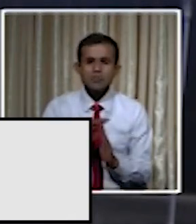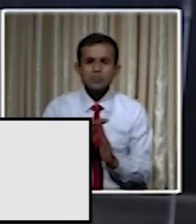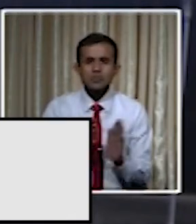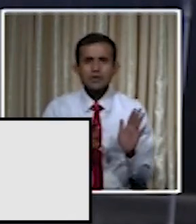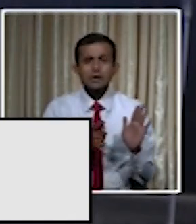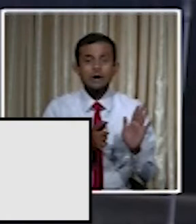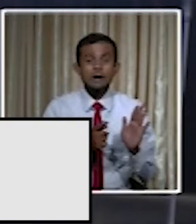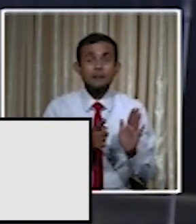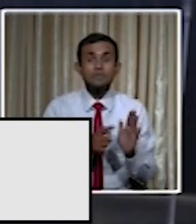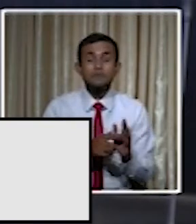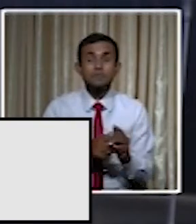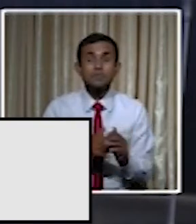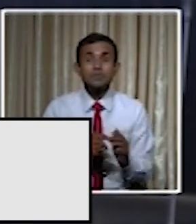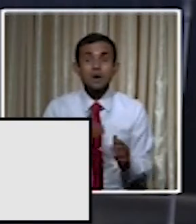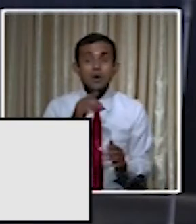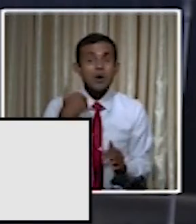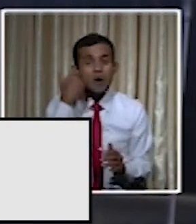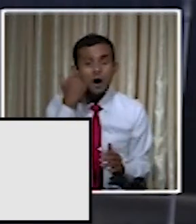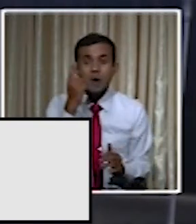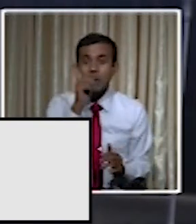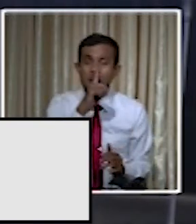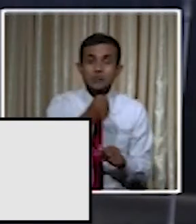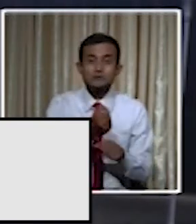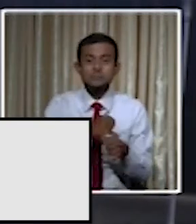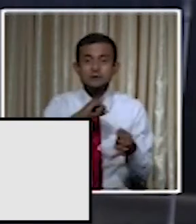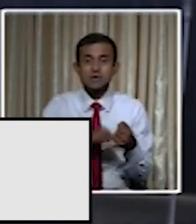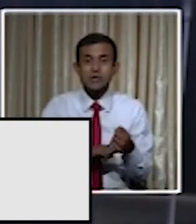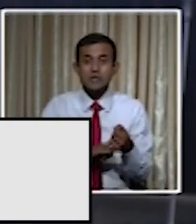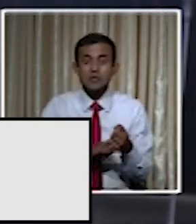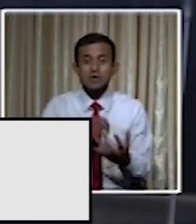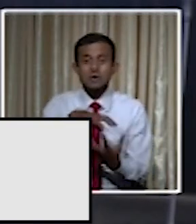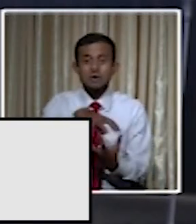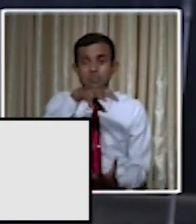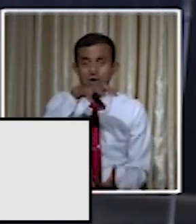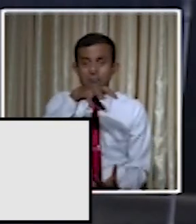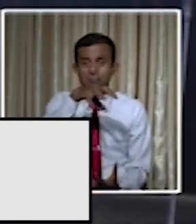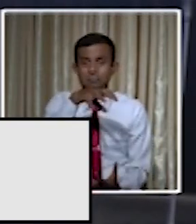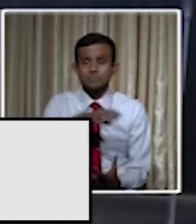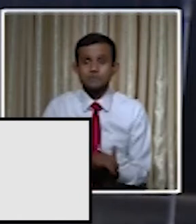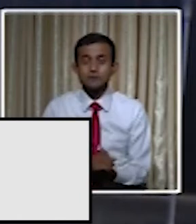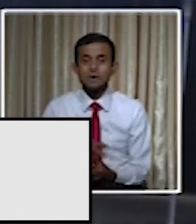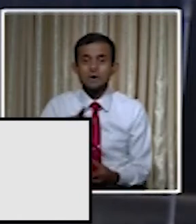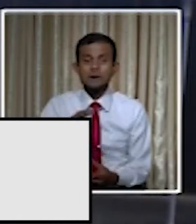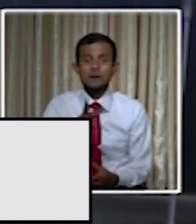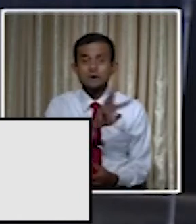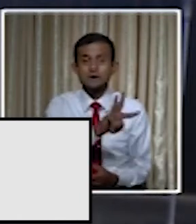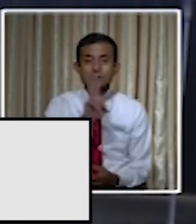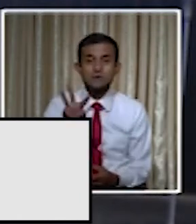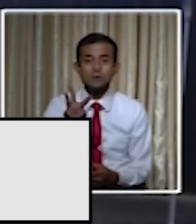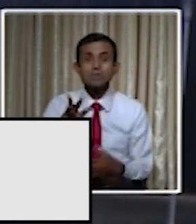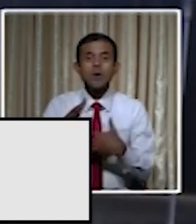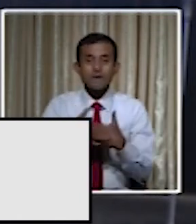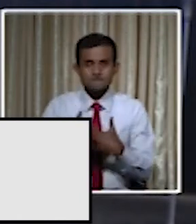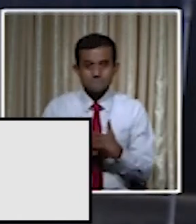लिथ्रोसह लाफ गैस समागम निकुत्करण गैस सिलिंडर वाले देशीय तिस्तुना मेवन सिद्धीन